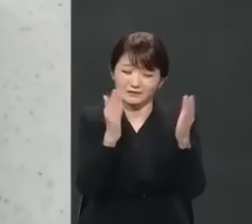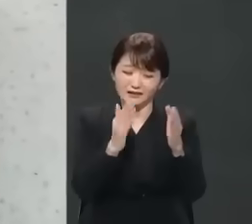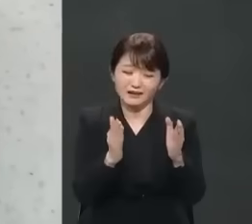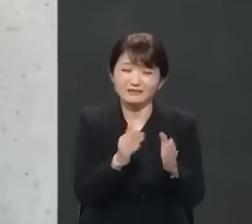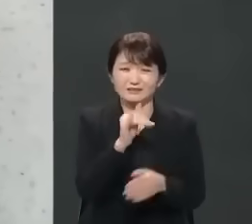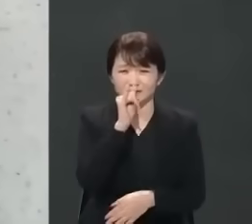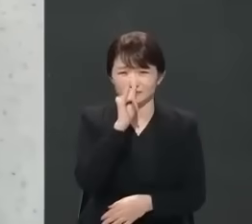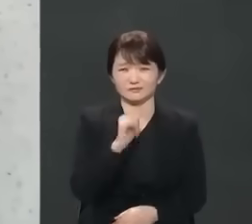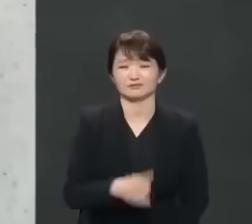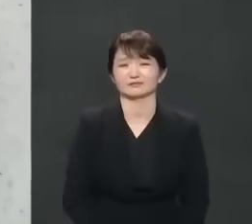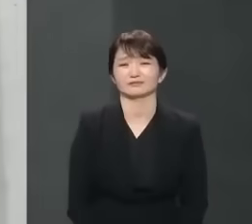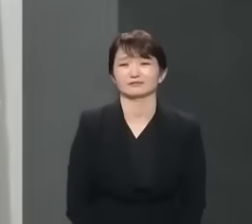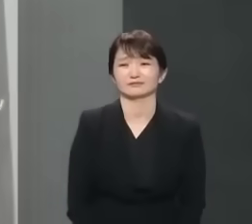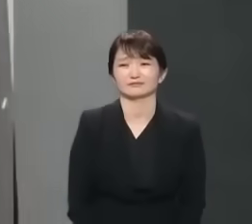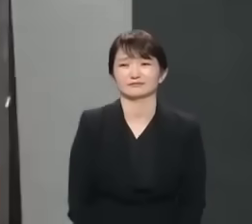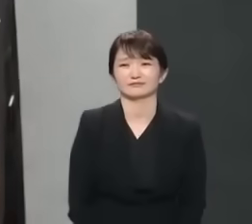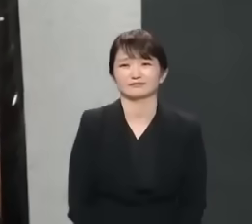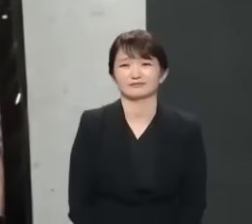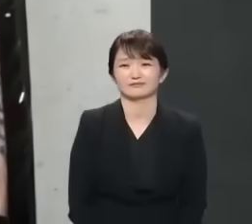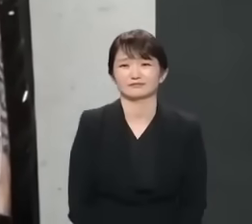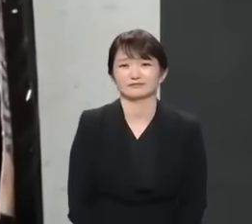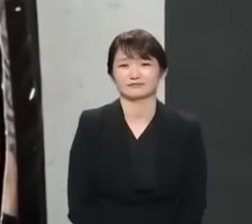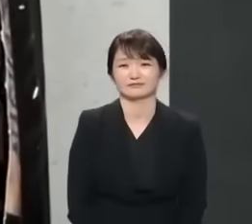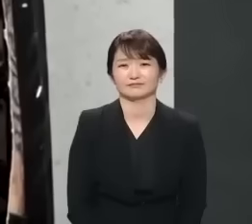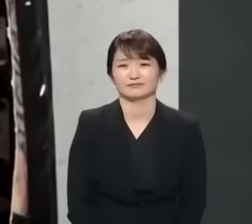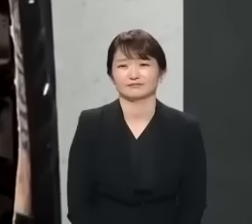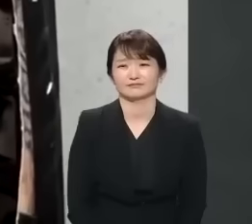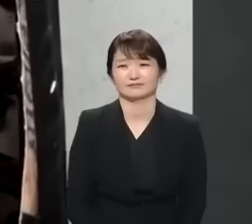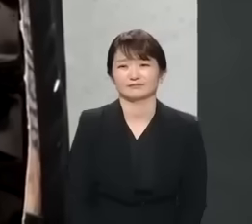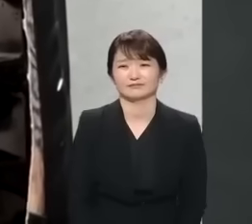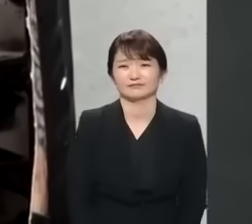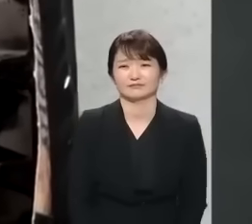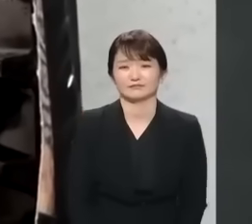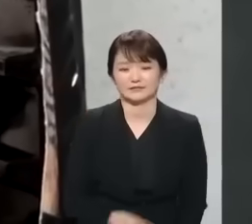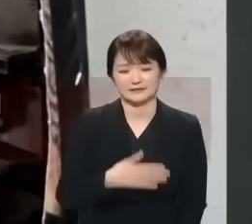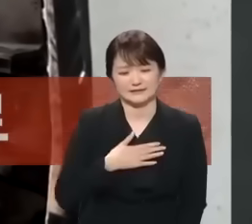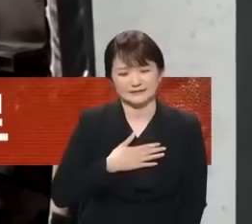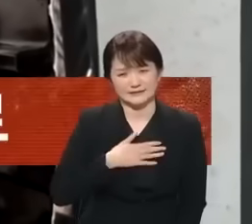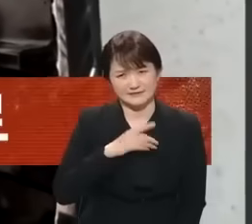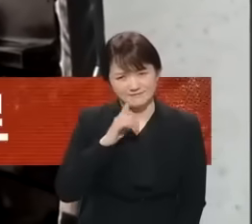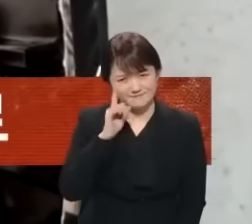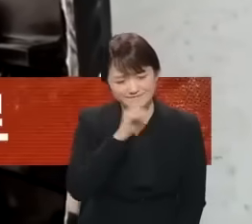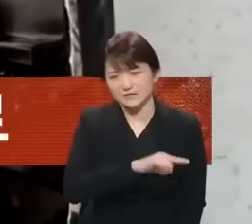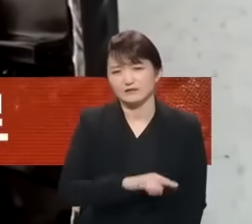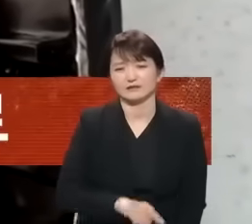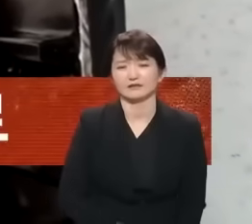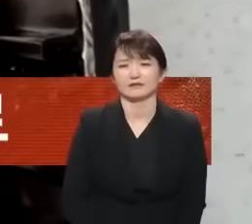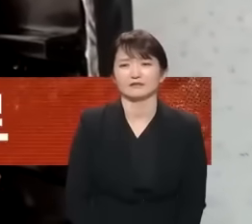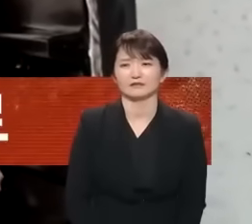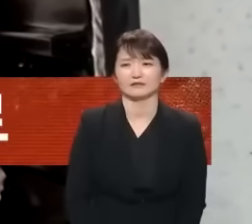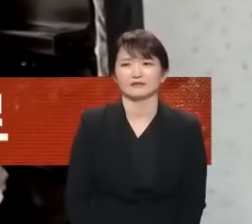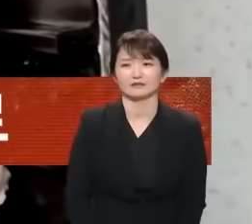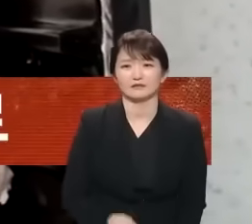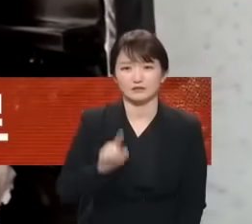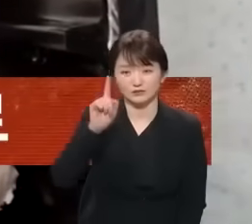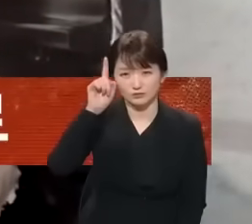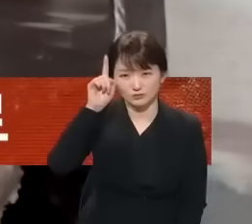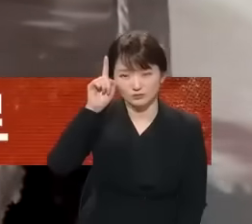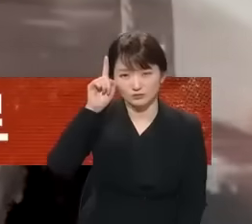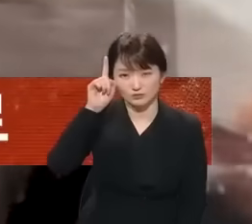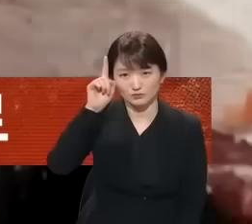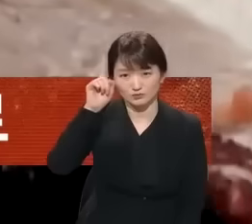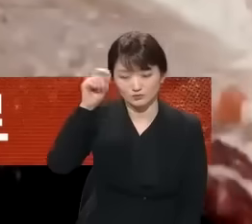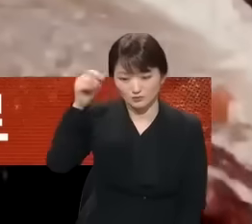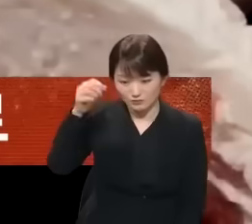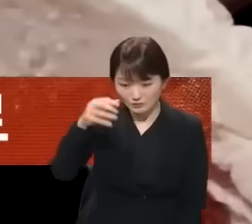되는데 실제로 이제 저런 사황이 돼서 어떻게 보면은 기분이 더 나빴다이 그 고향 사랑 기부제